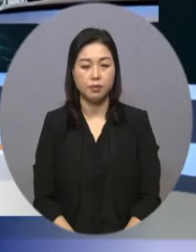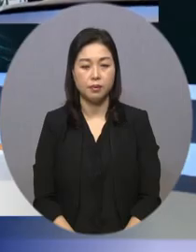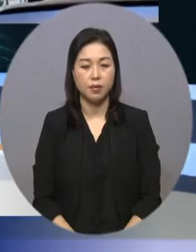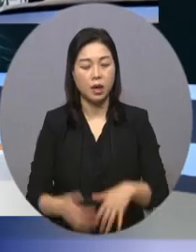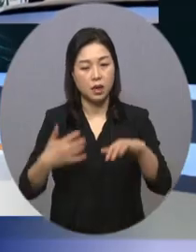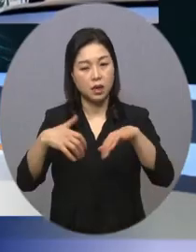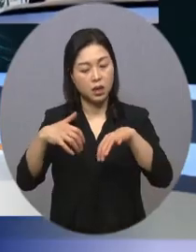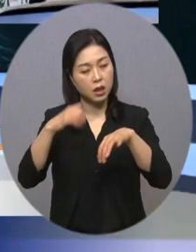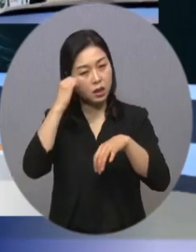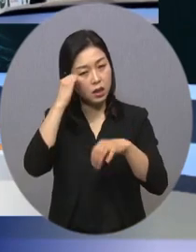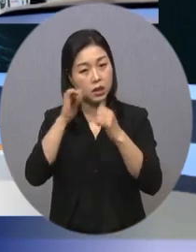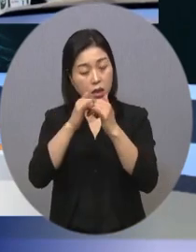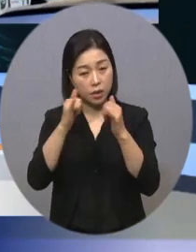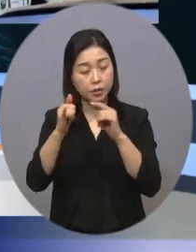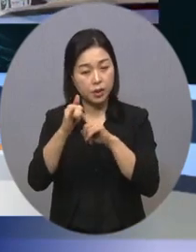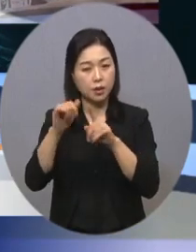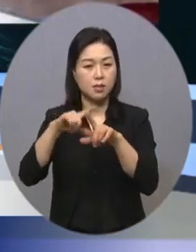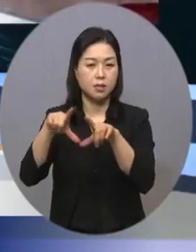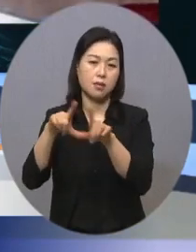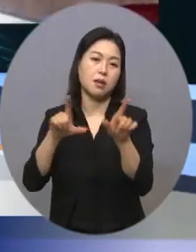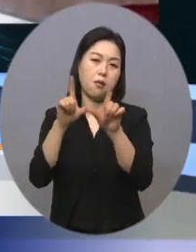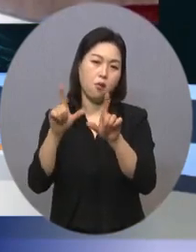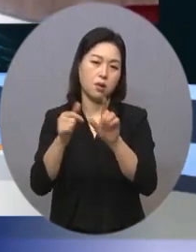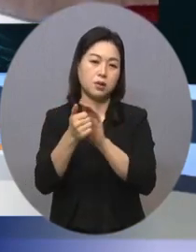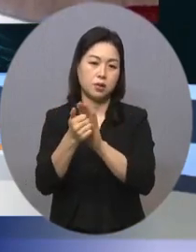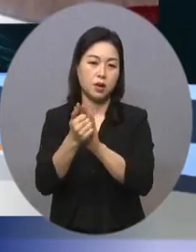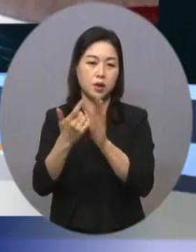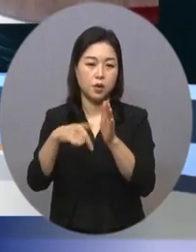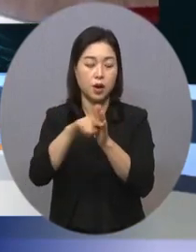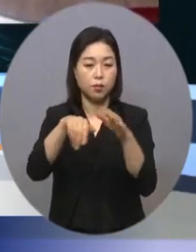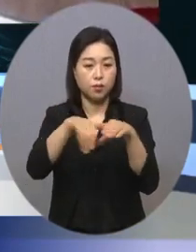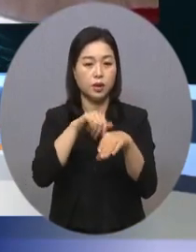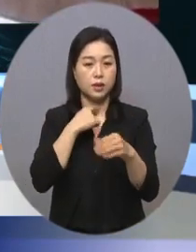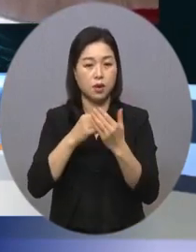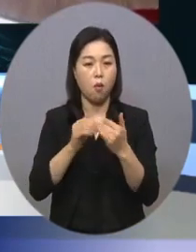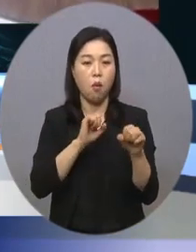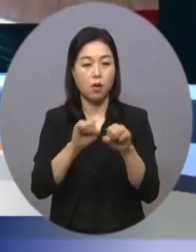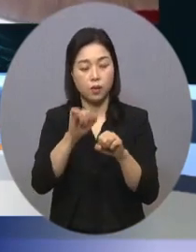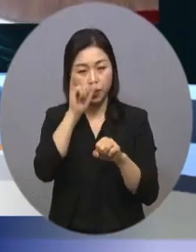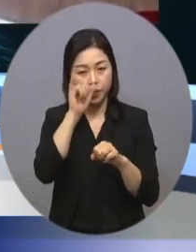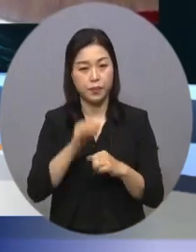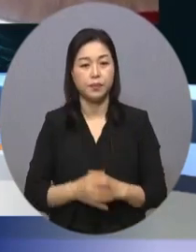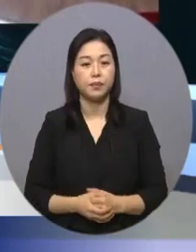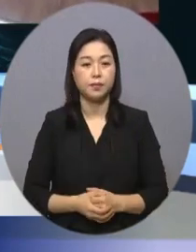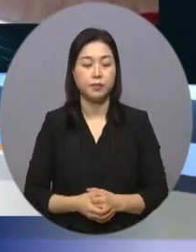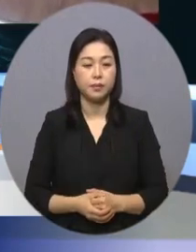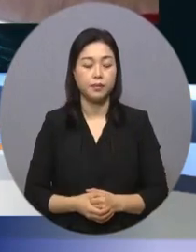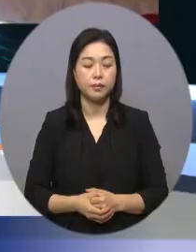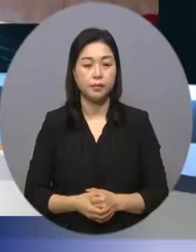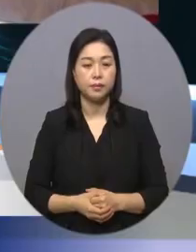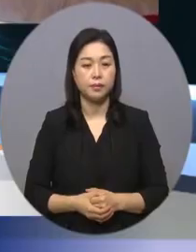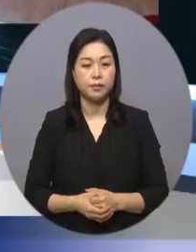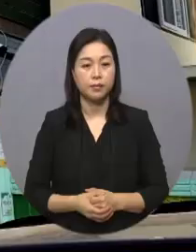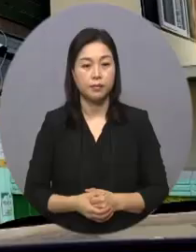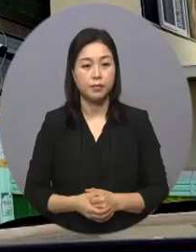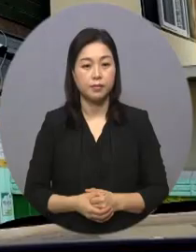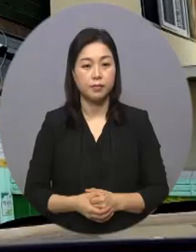노숙인들의 일상을 찾아주기 위한 다양한 문화체험 활동들이 마련됐습니다. 정우선 기자가 보도합니다.